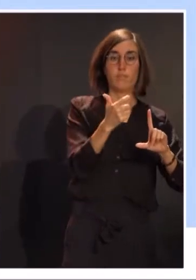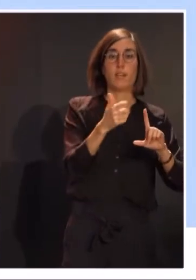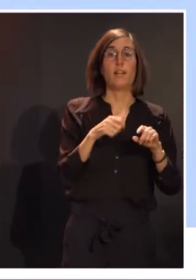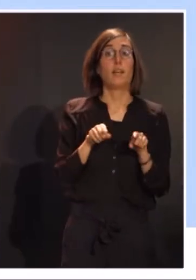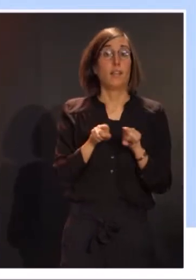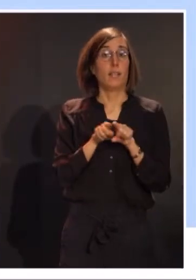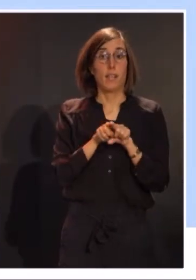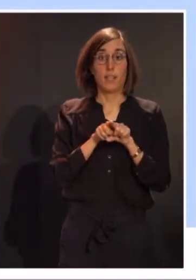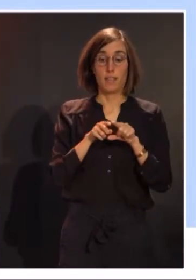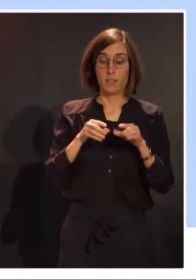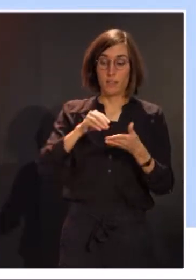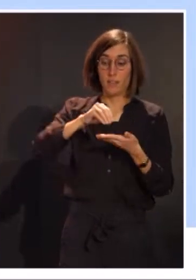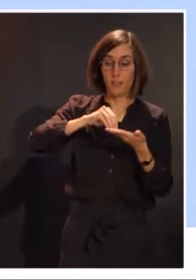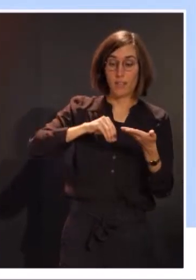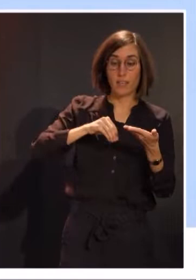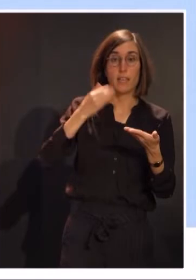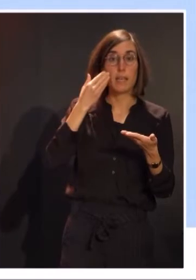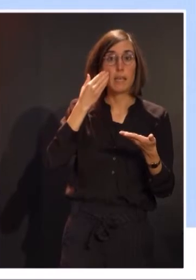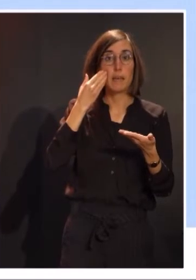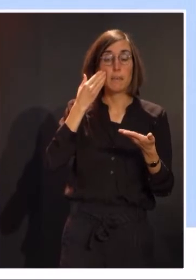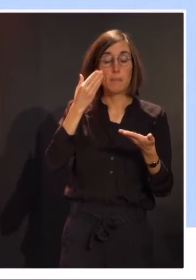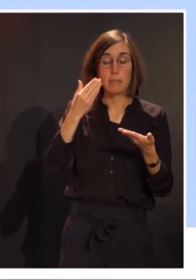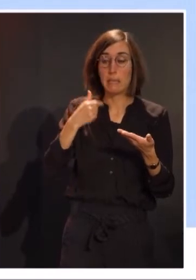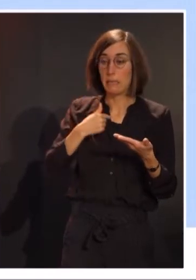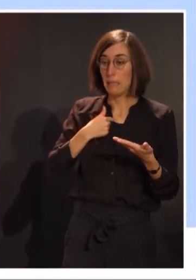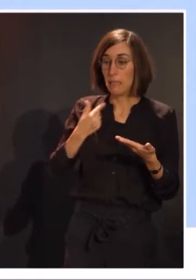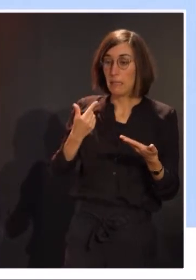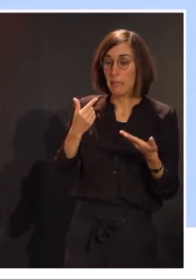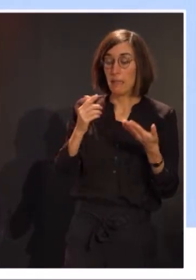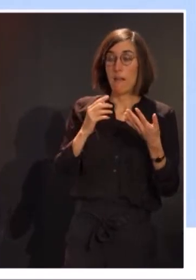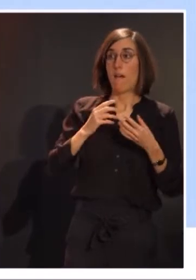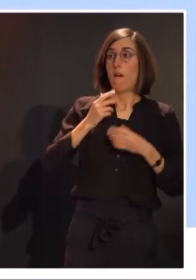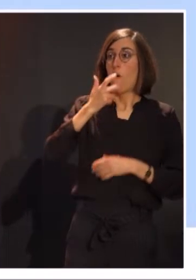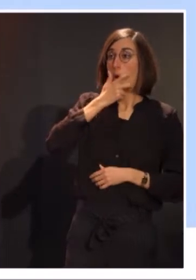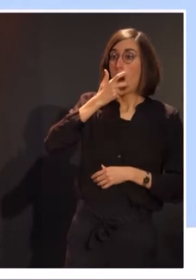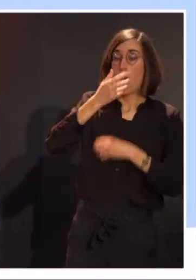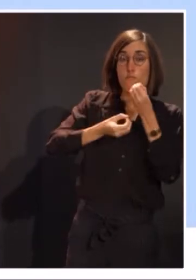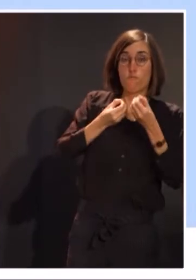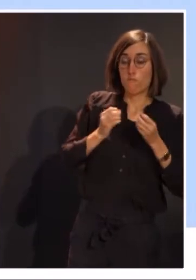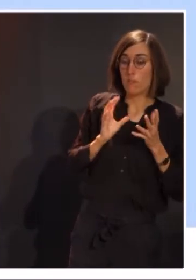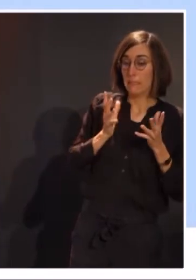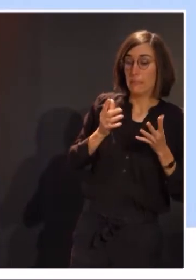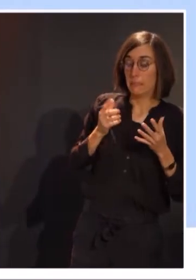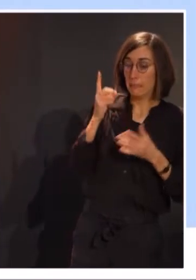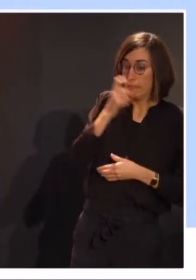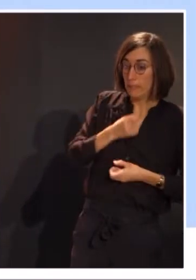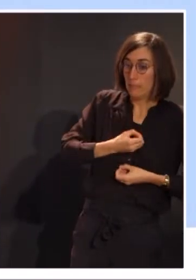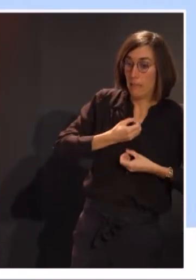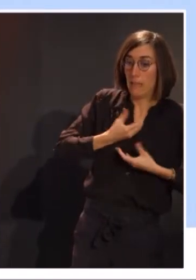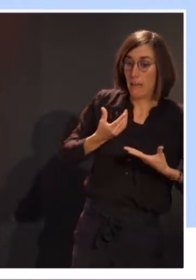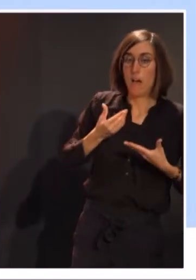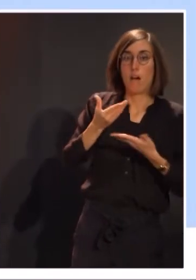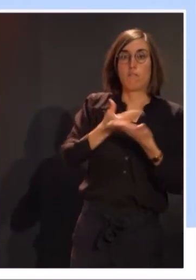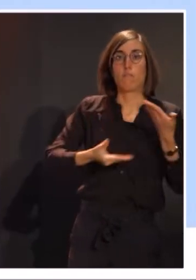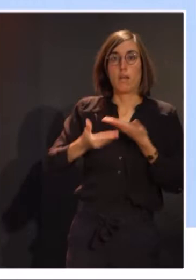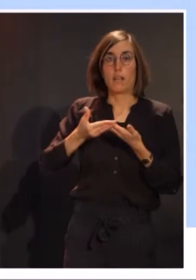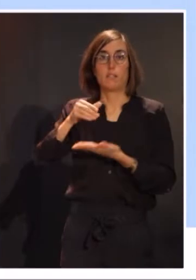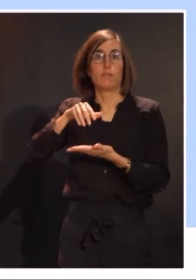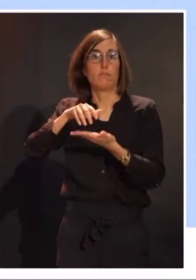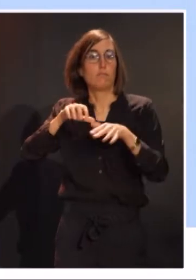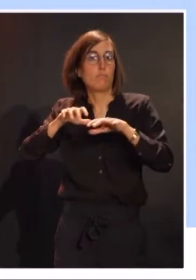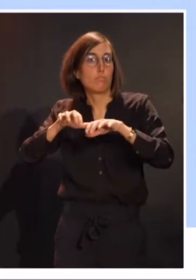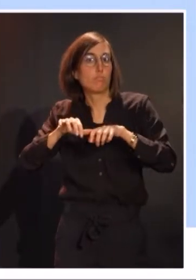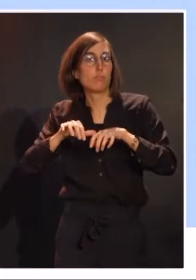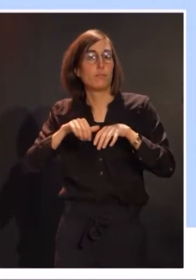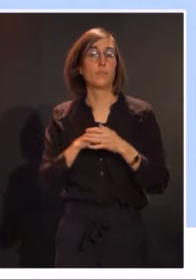trop difficile, soit à l'oral, soit en signe. Et les adaptations scolaires qui seront à maintenir, par contre, il faut toujours lui laisser du temps pour